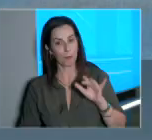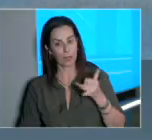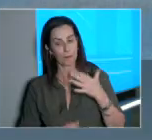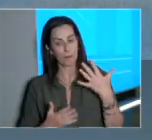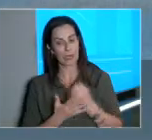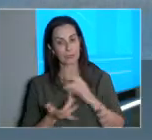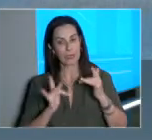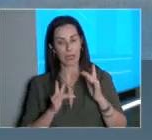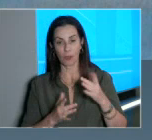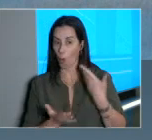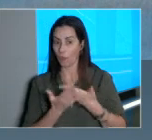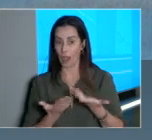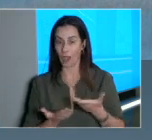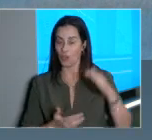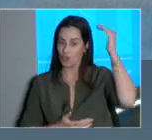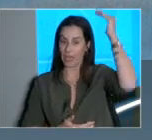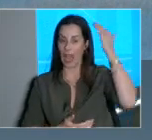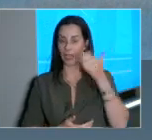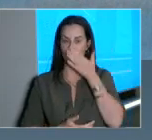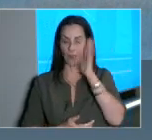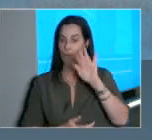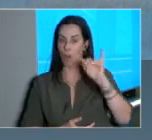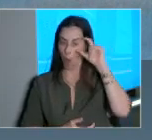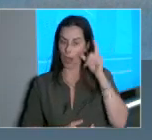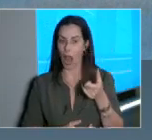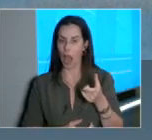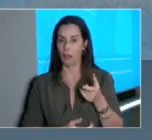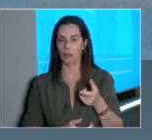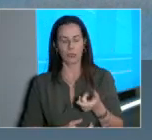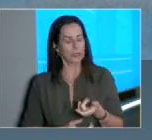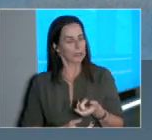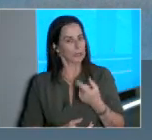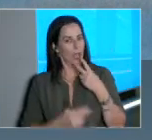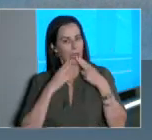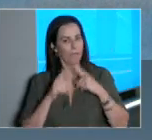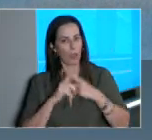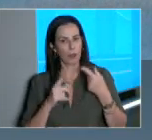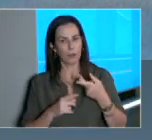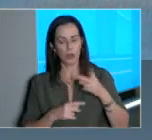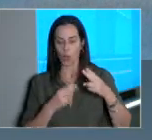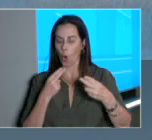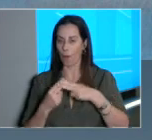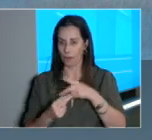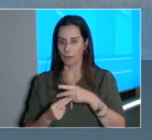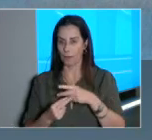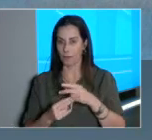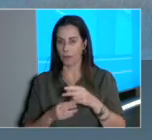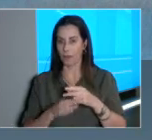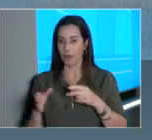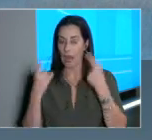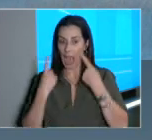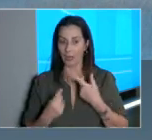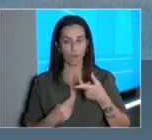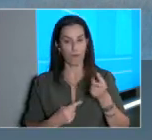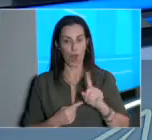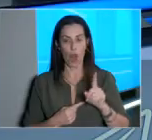כן מצליחים לסכסך ביניהם, כי עובדה היא שבני גנץ ובוגי יעלון נוקטים בצו אחר לגמרי, הם יותר קרובים לנרטיב